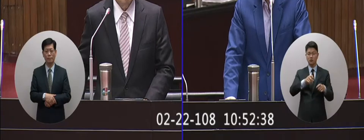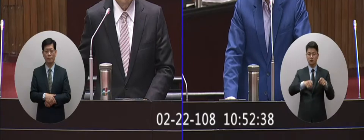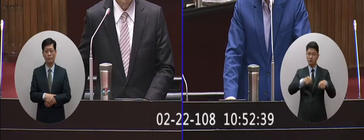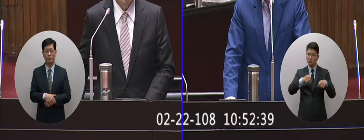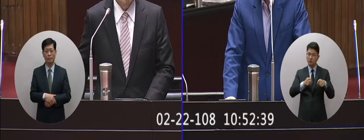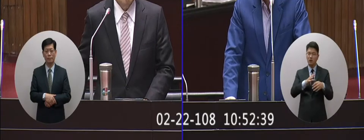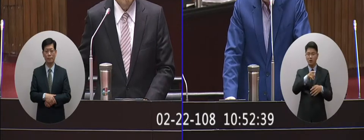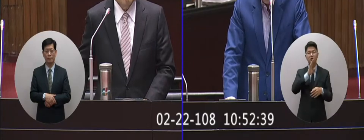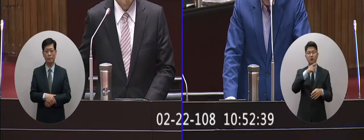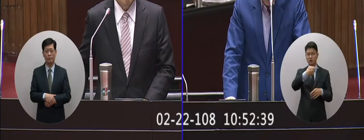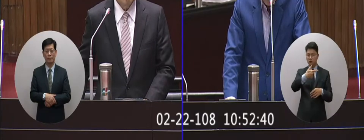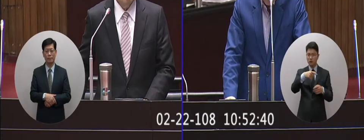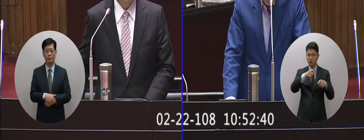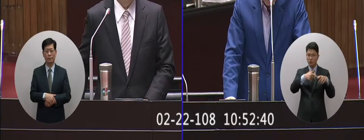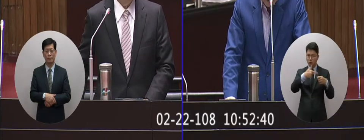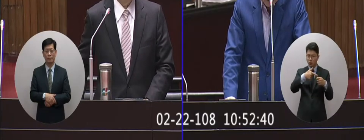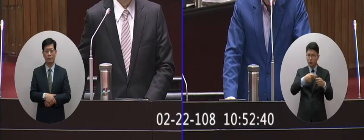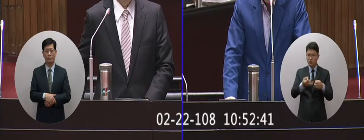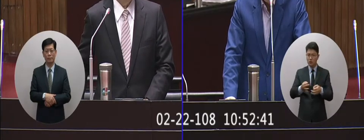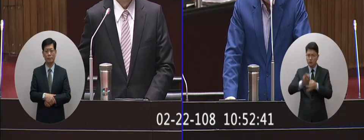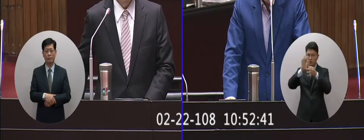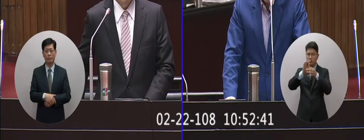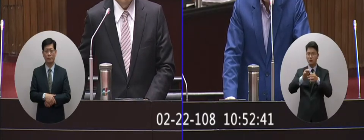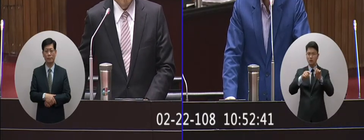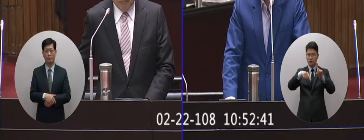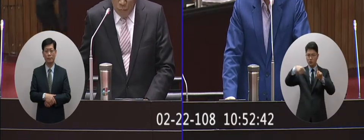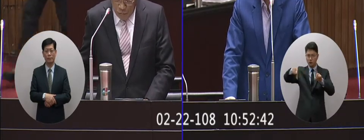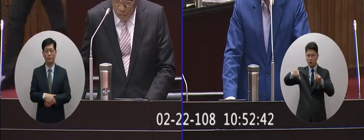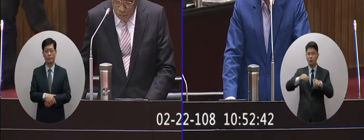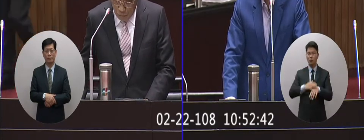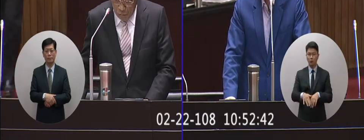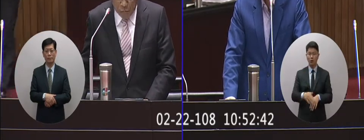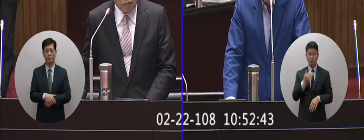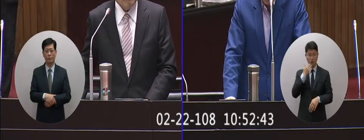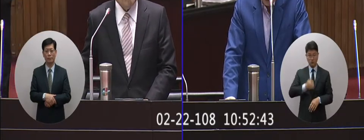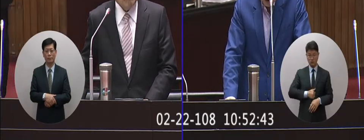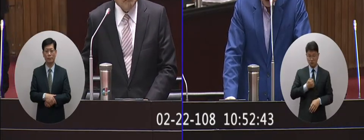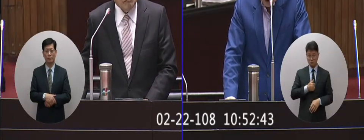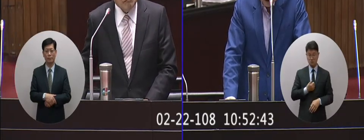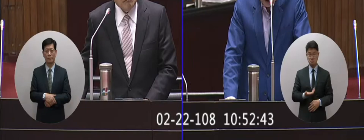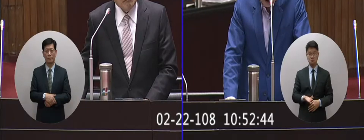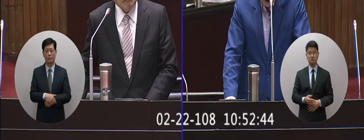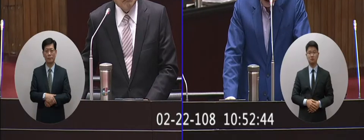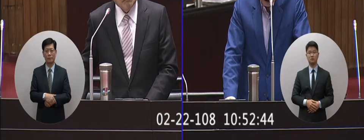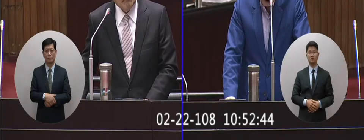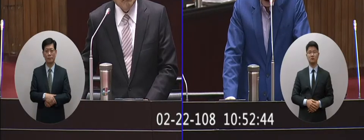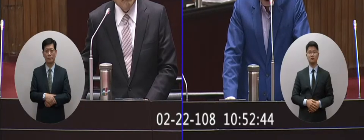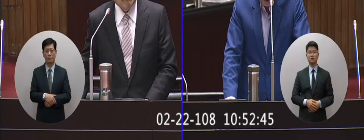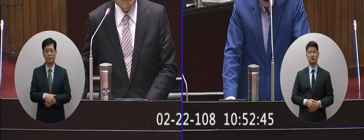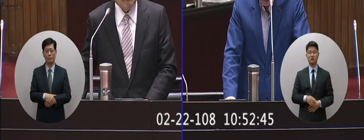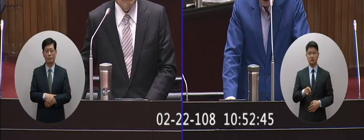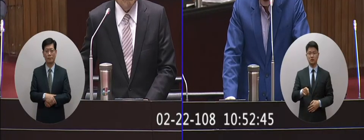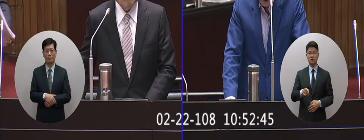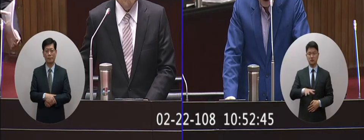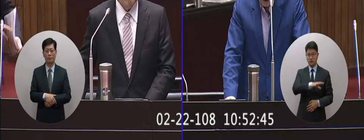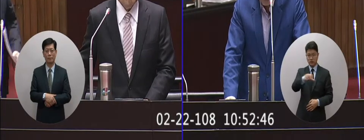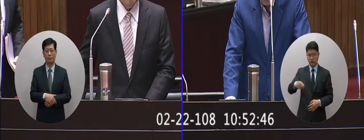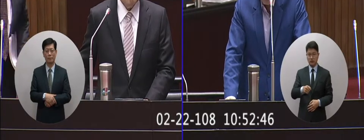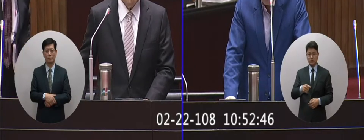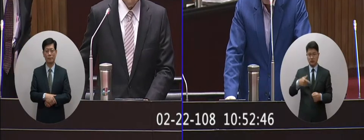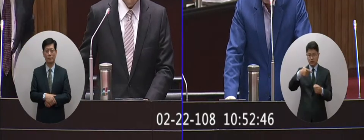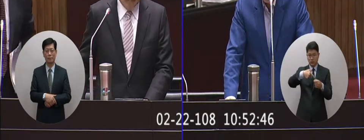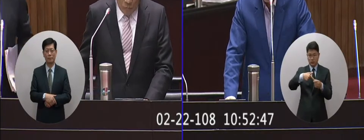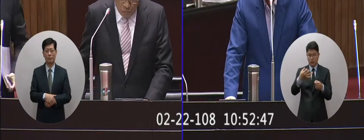1.5块。如果说这是真的，应该也就差不多了哈。这个整体的油价又回